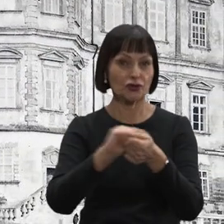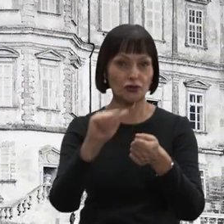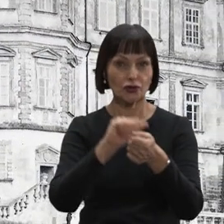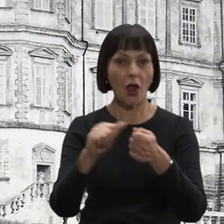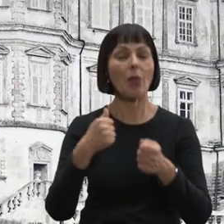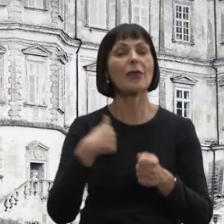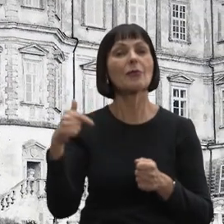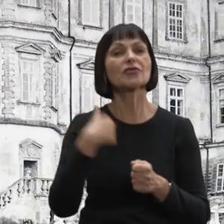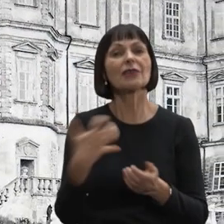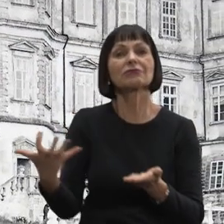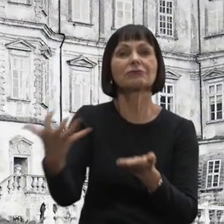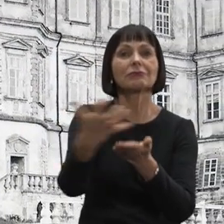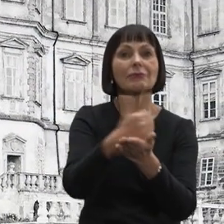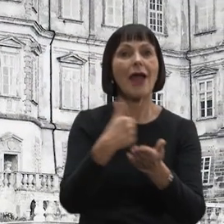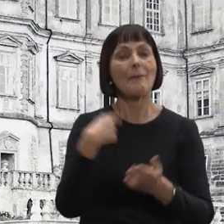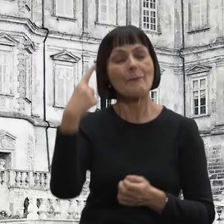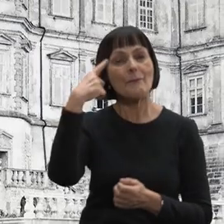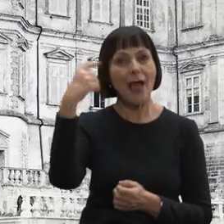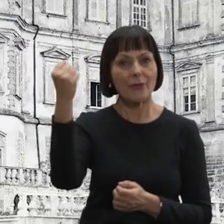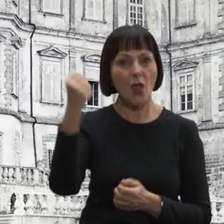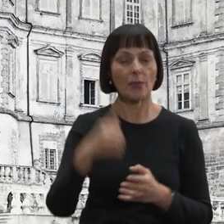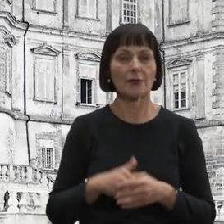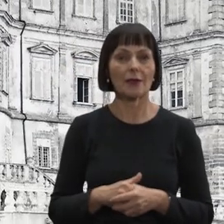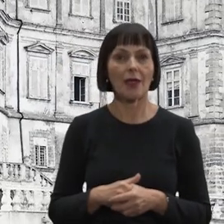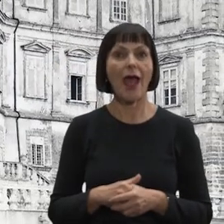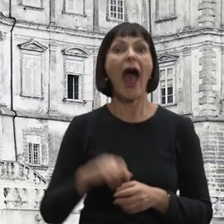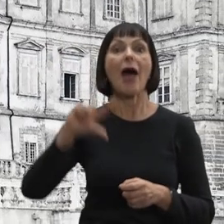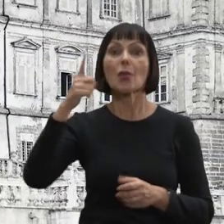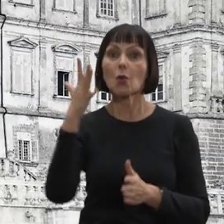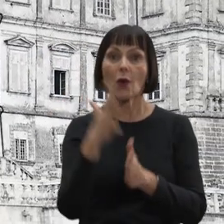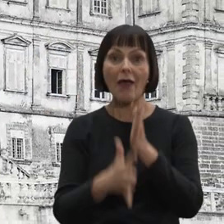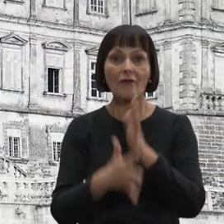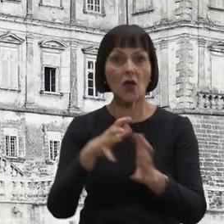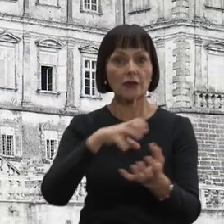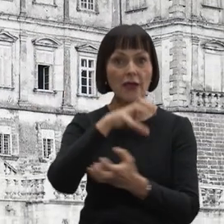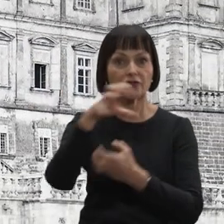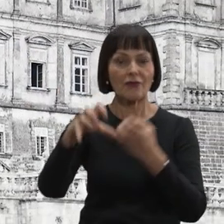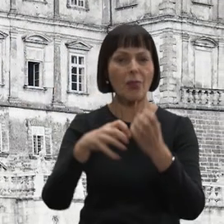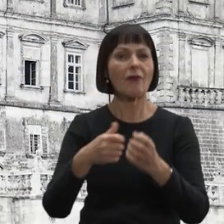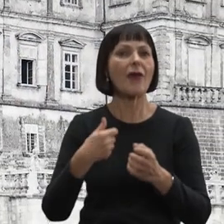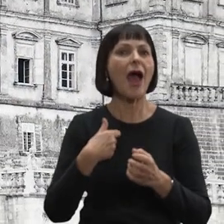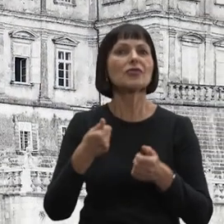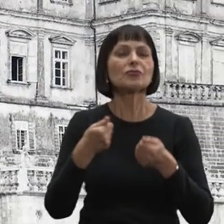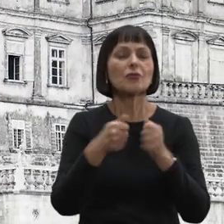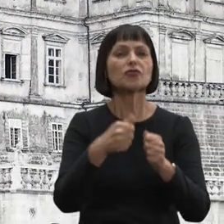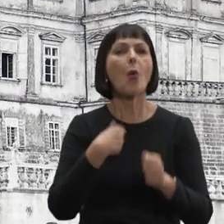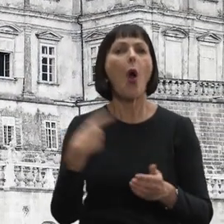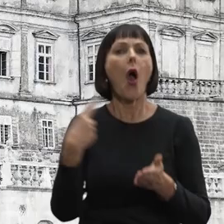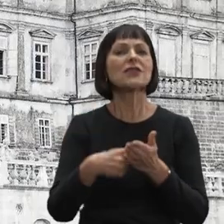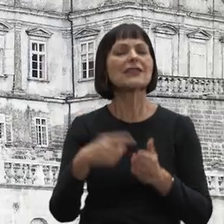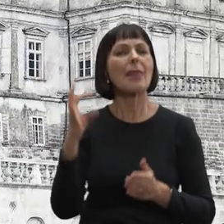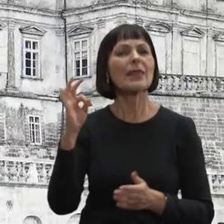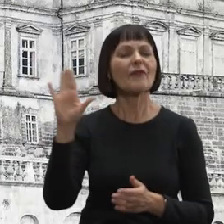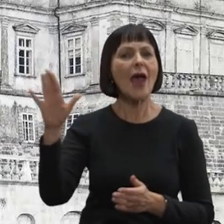wymusiło konieczność ewakuacji najcenniejszych pamiątek. Wybuch II wojny światowej zmusił ostatniego